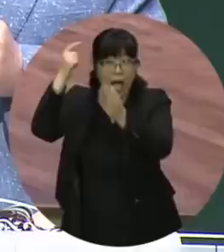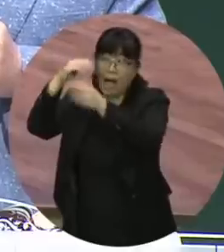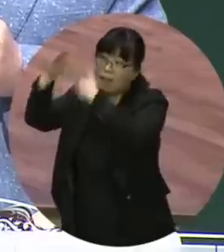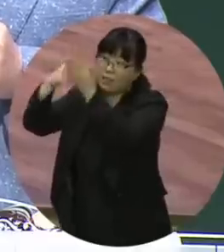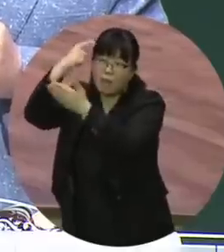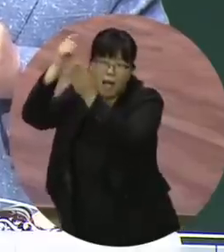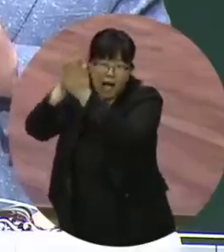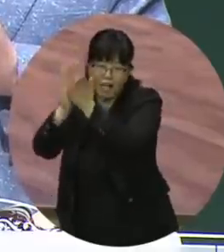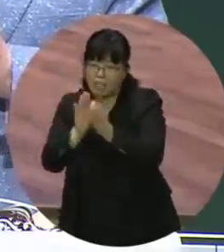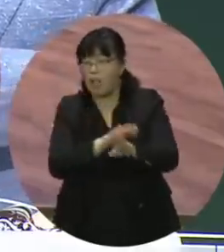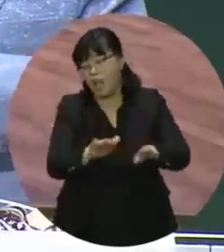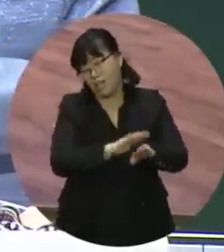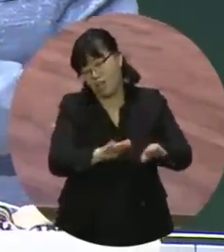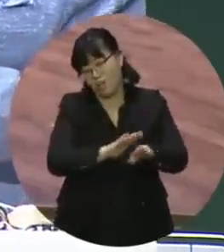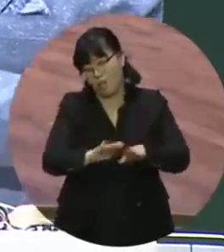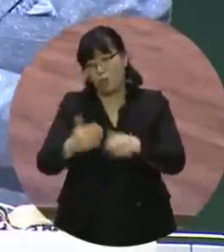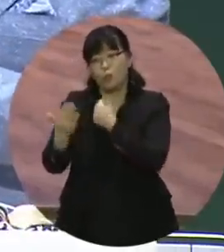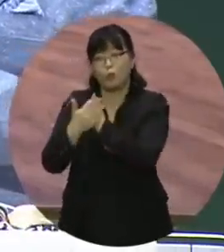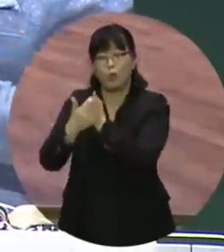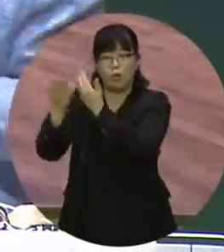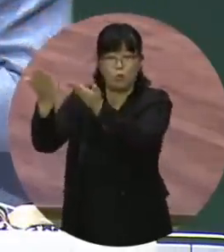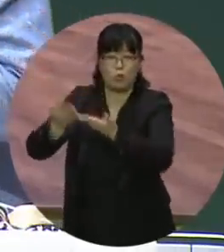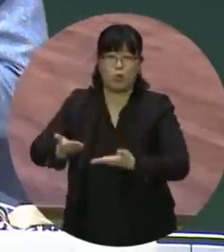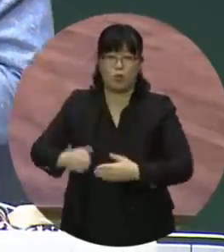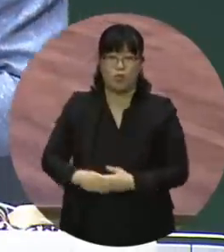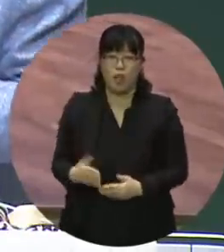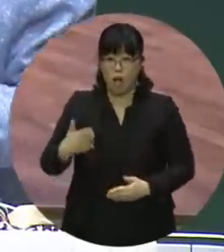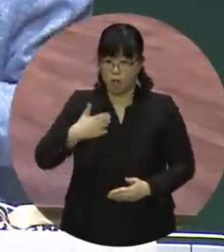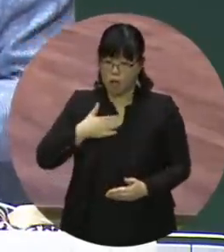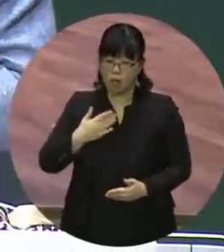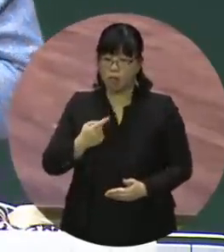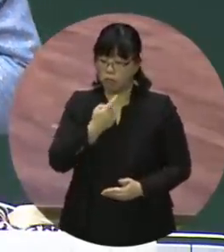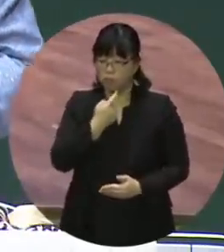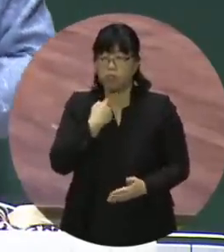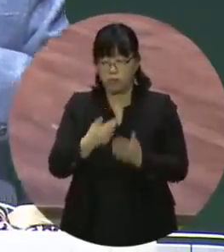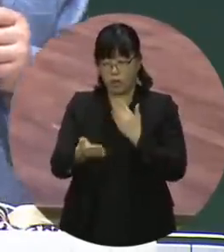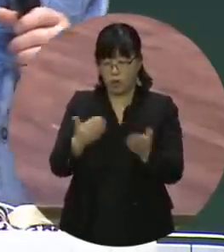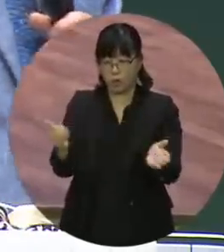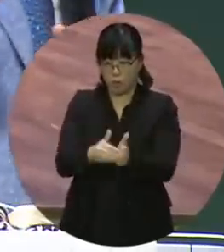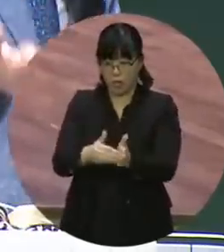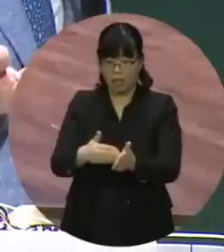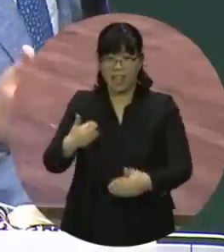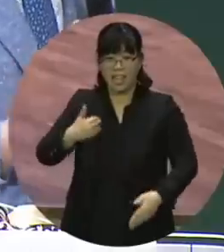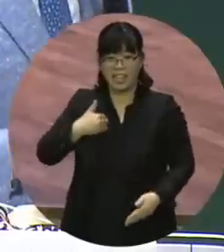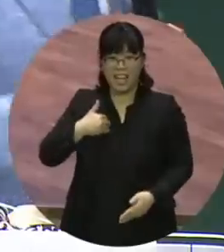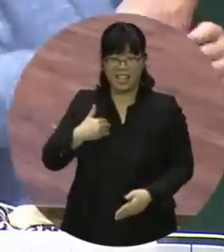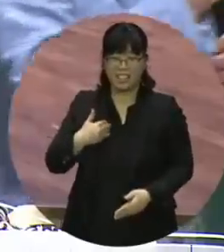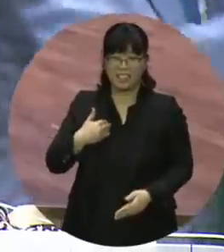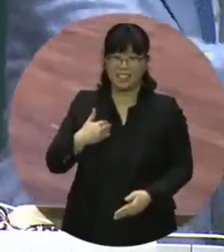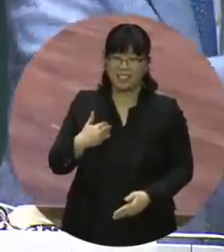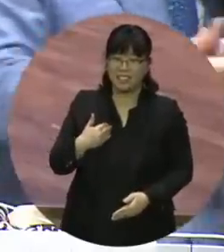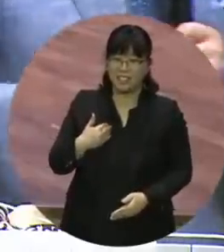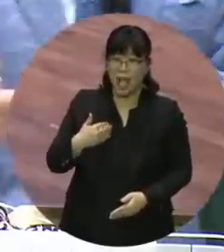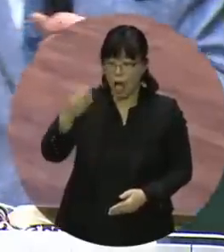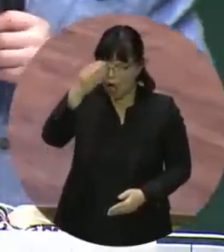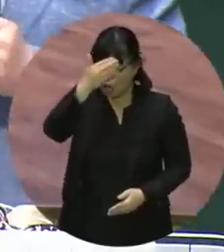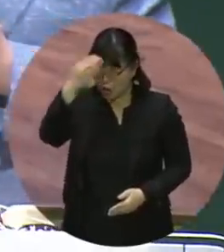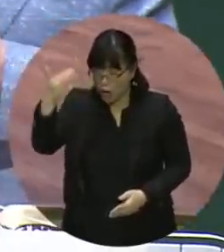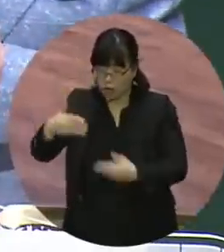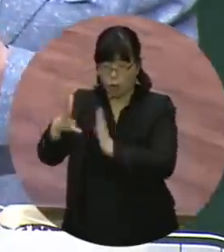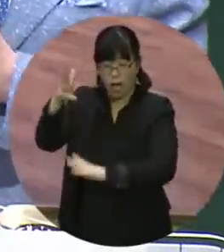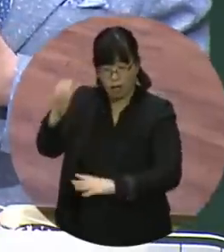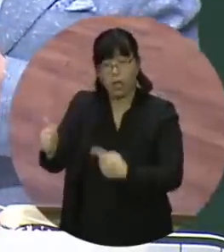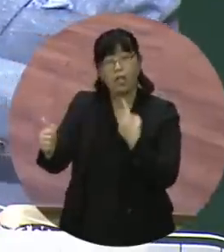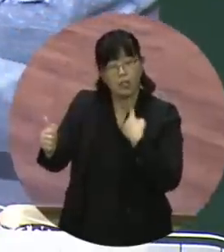제가 여러분처럼 청년회도 하고 여러분처럼 집사도 하고 장로도 하고 무슨 재정도 해보고 전도도 해 전도 부장도